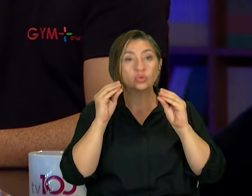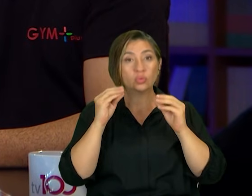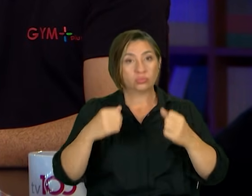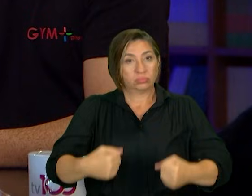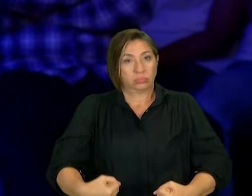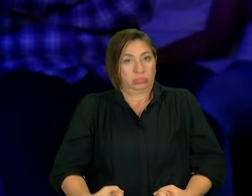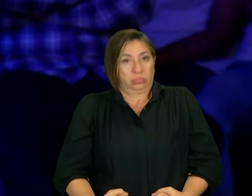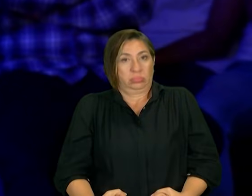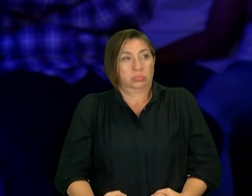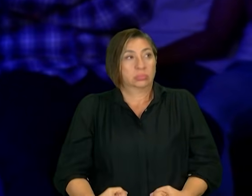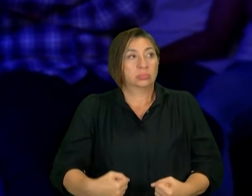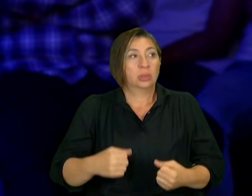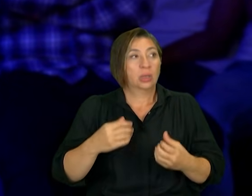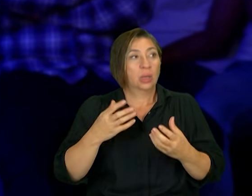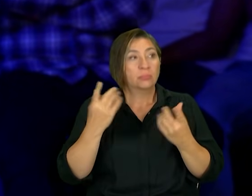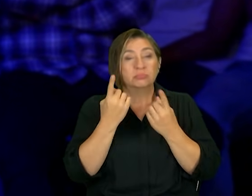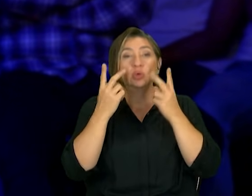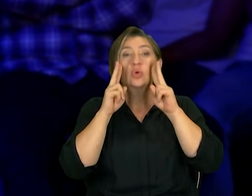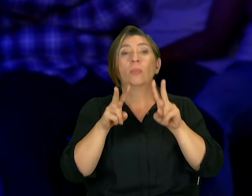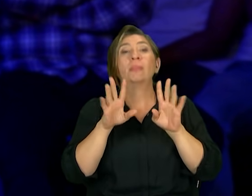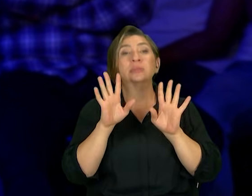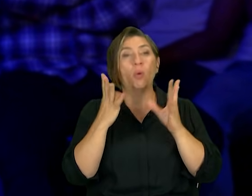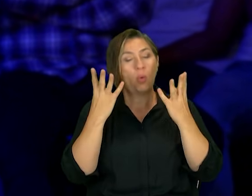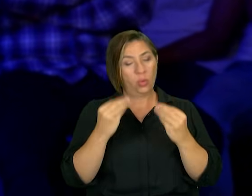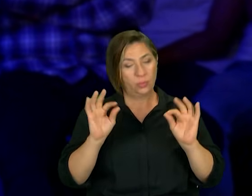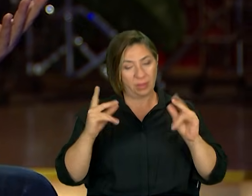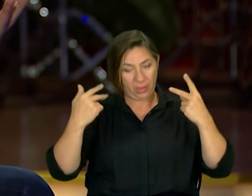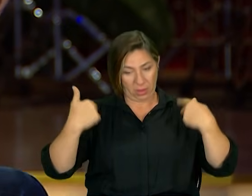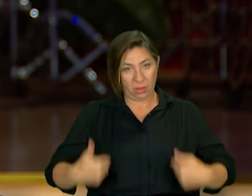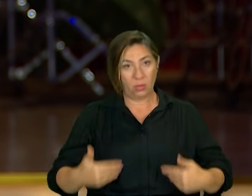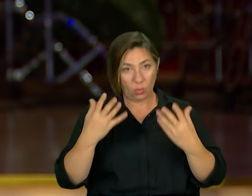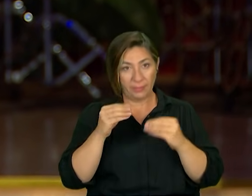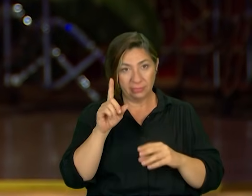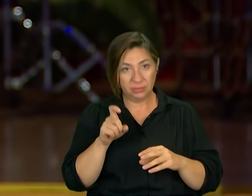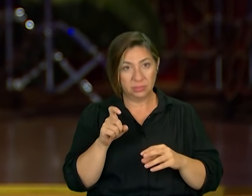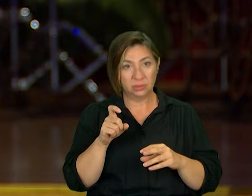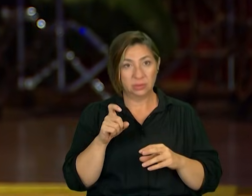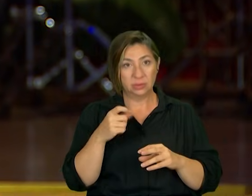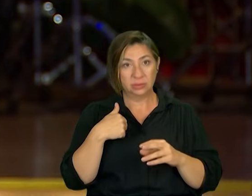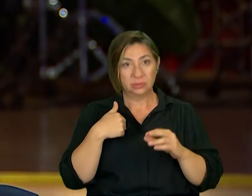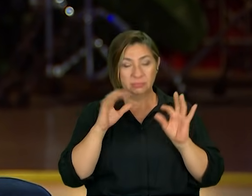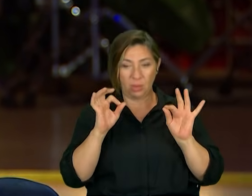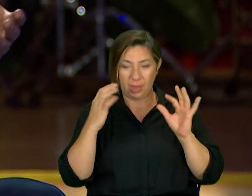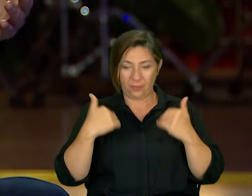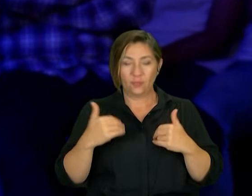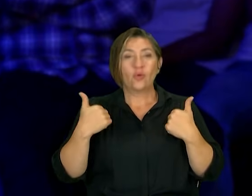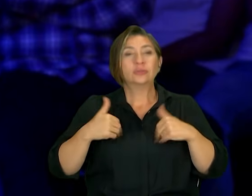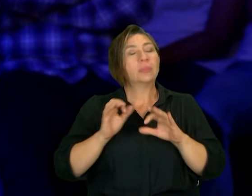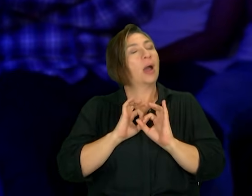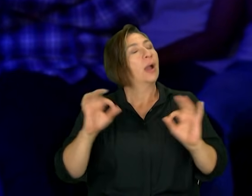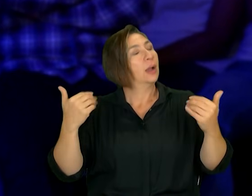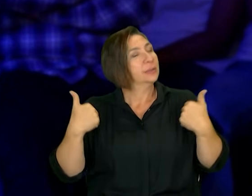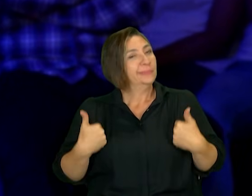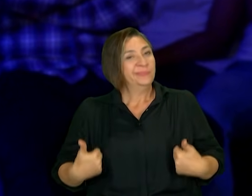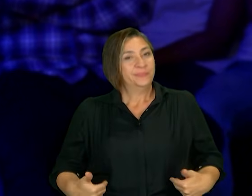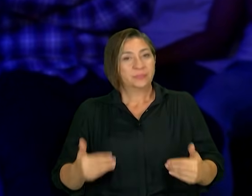yapılı kişiler gözükmez zaten. Olduğum gibi daha kalabilir miyim? Yani ben olduğum gibi inanılmaz vücudumla oldum.